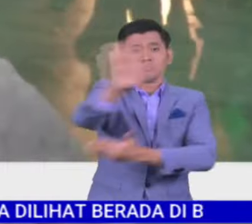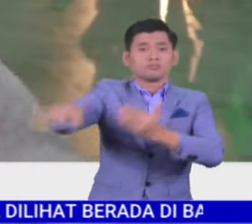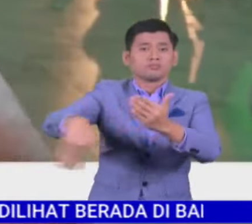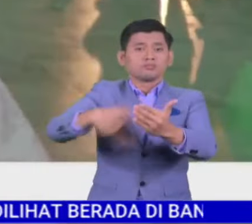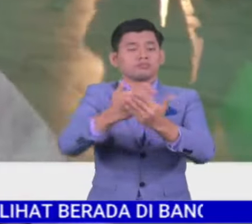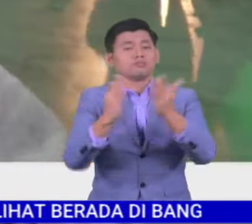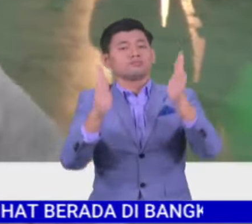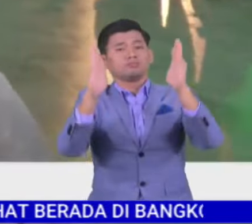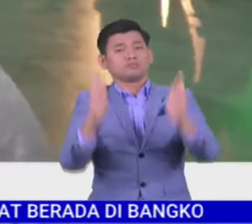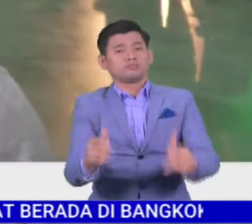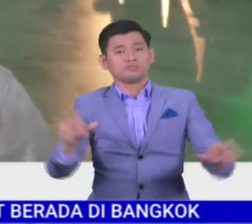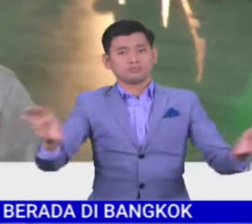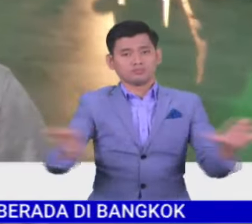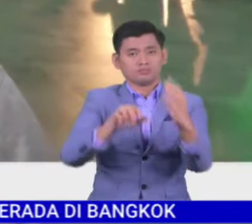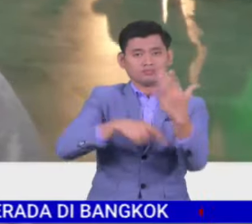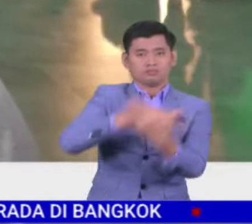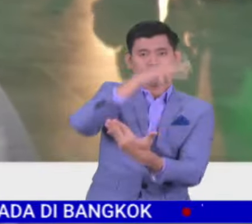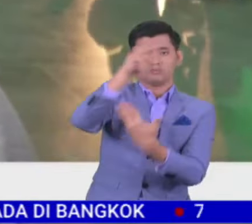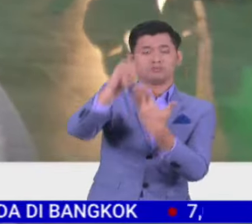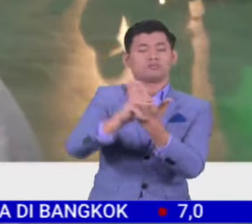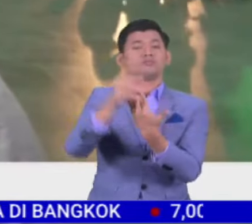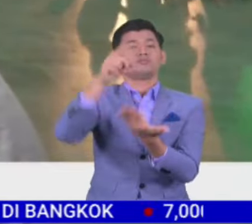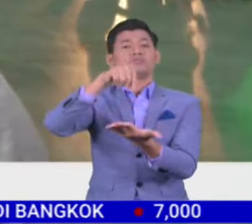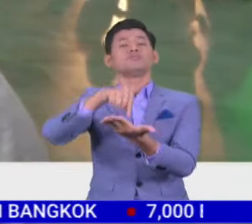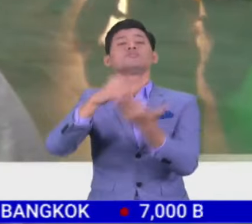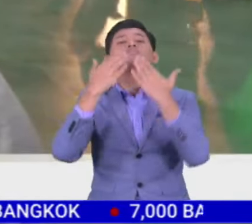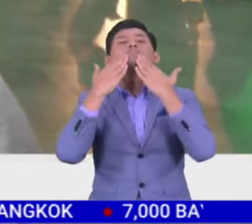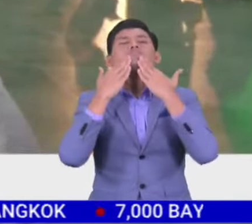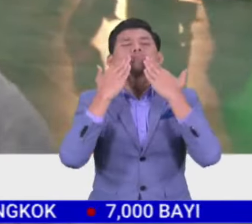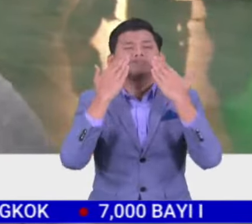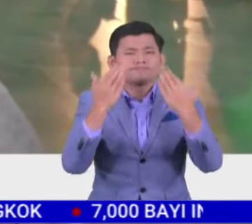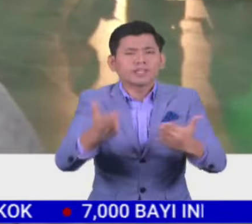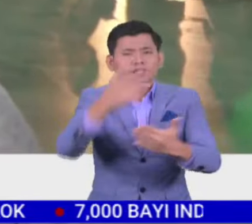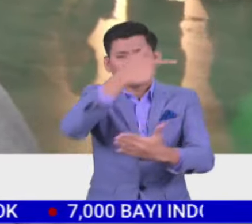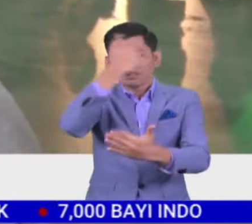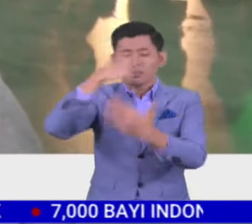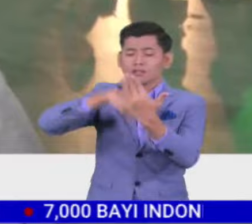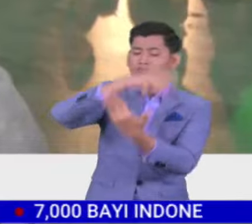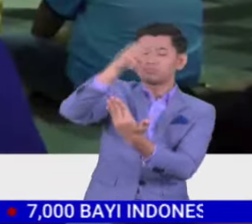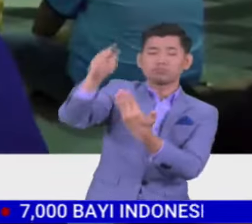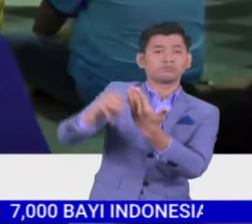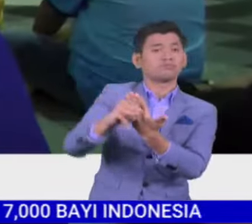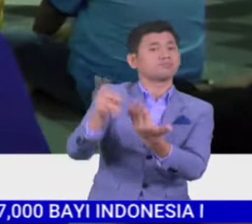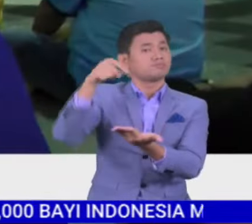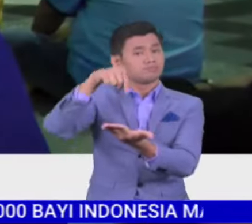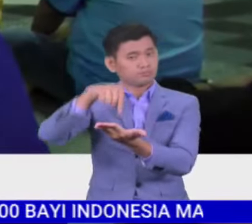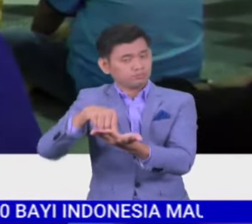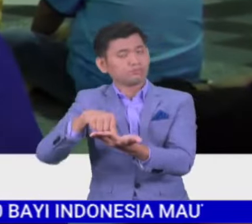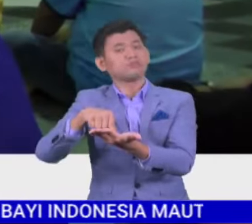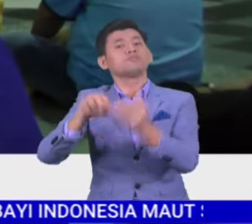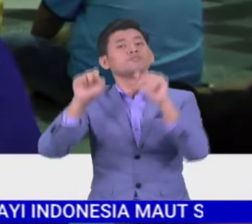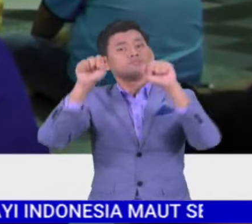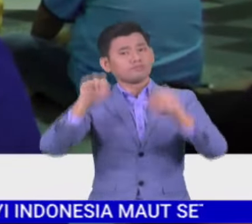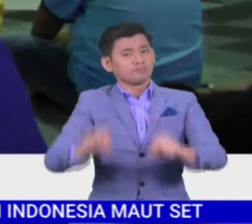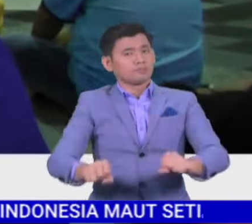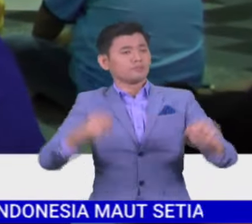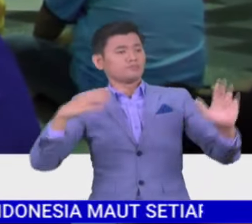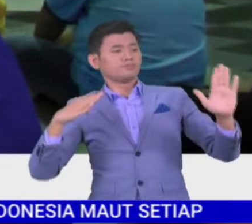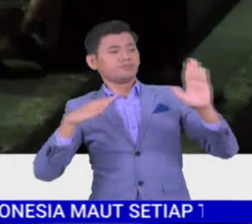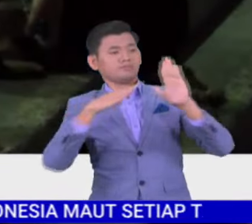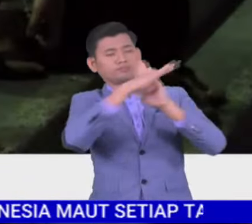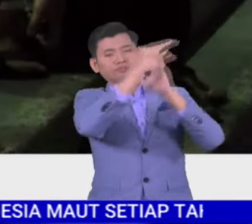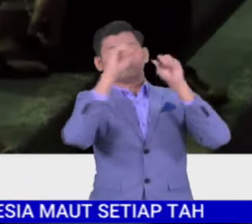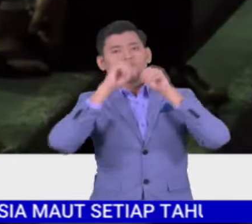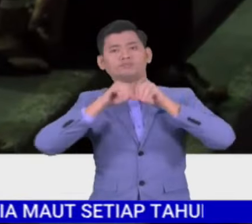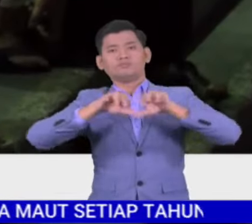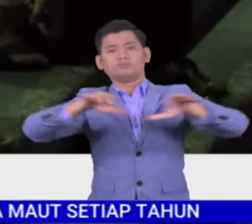membuat program ini Terima kasih banyak-banyak karena program ini akan lebih terus berkembang luas lagi